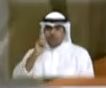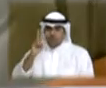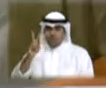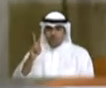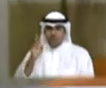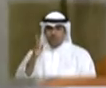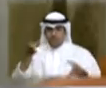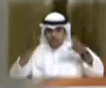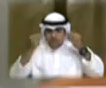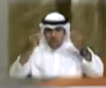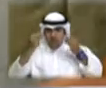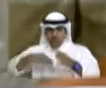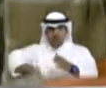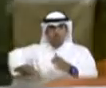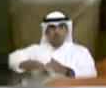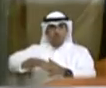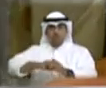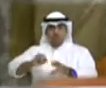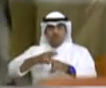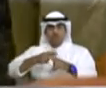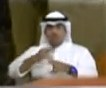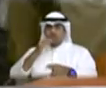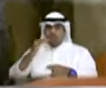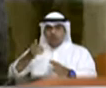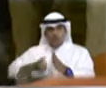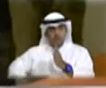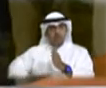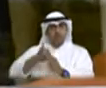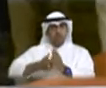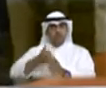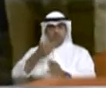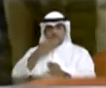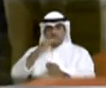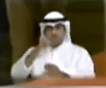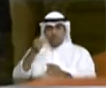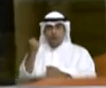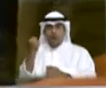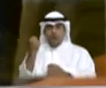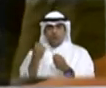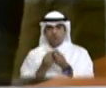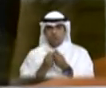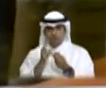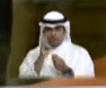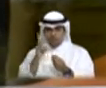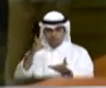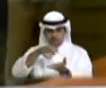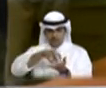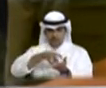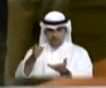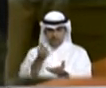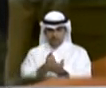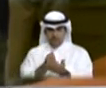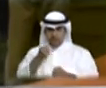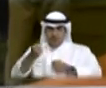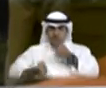يخص كرة القدم. اليوم هذا الإنجاز يعد إنجاز عظيم لقطاع التنمية الشبابية وإدارة الأنشطة